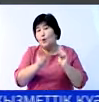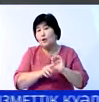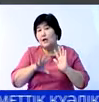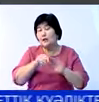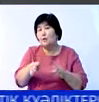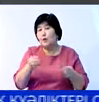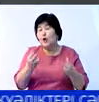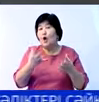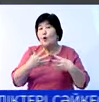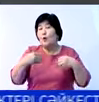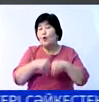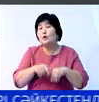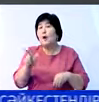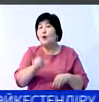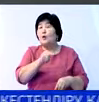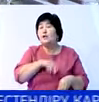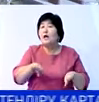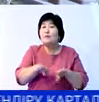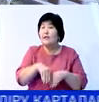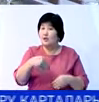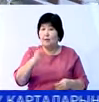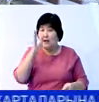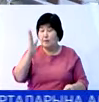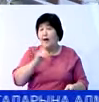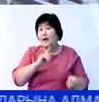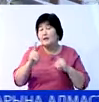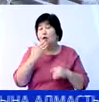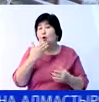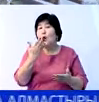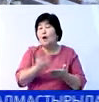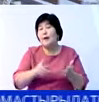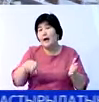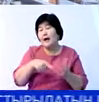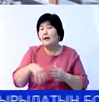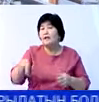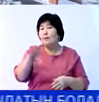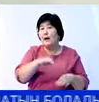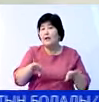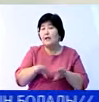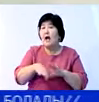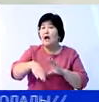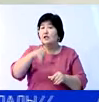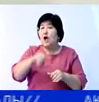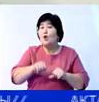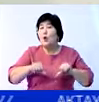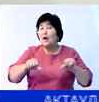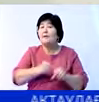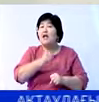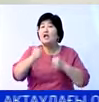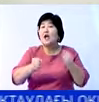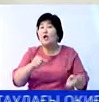бұл қаржы отбасындағы қос қызметкерге бірдей берілмек. Сессиядағы соңғы мәселе қаладағы барлық деңгейдегі сайлау комиссияларын сайлау